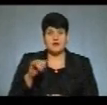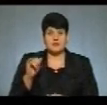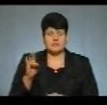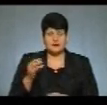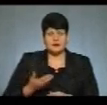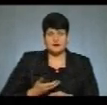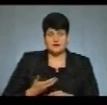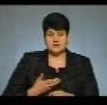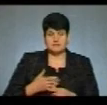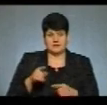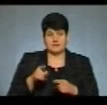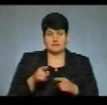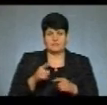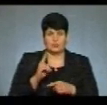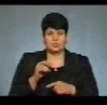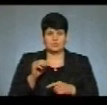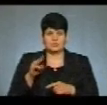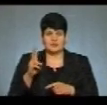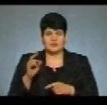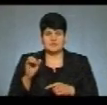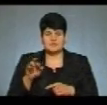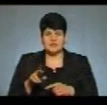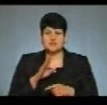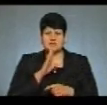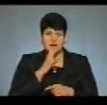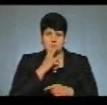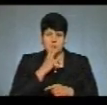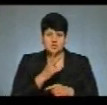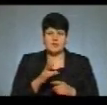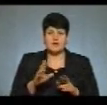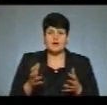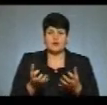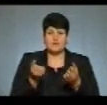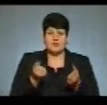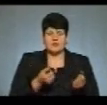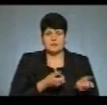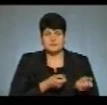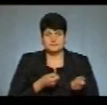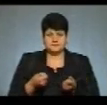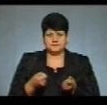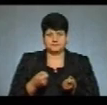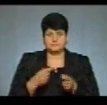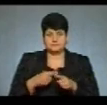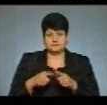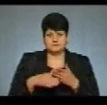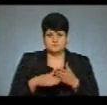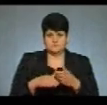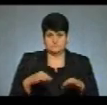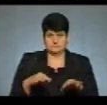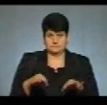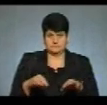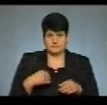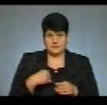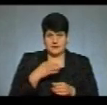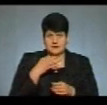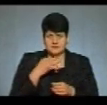у Кутківцях, не захотіла називати свого прізвища. Жінка бачила, як рятувальники витягали карету швидкої. Ну, я б сказала, що